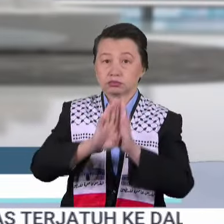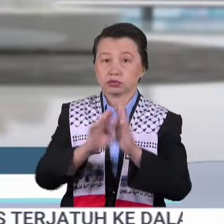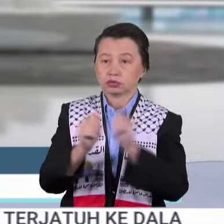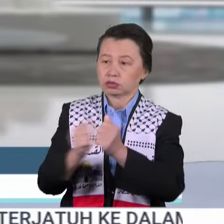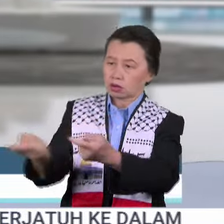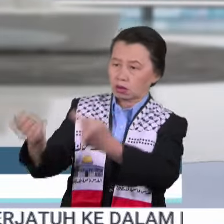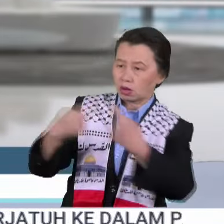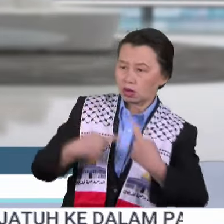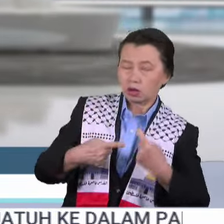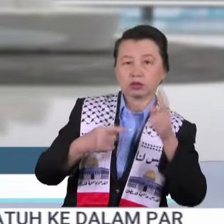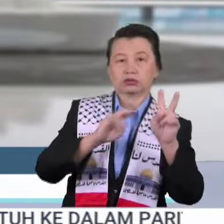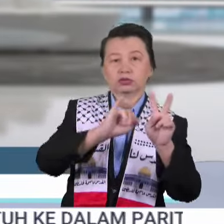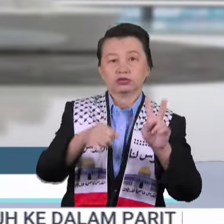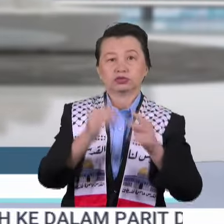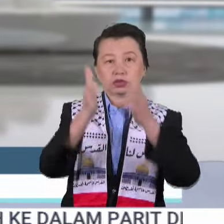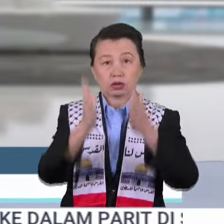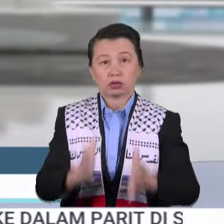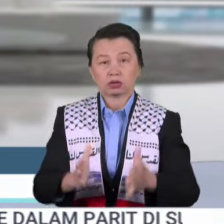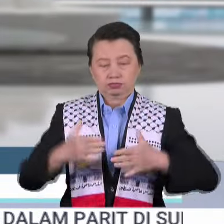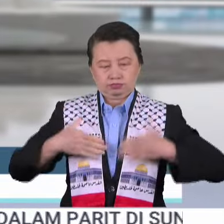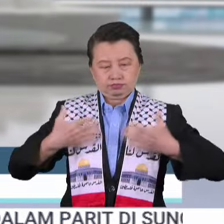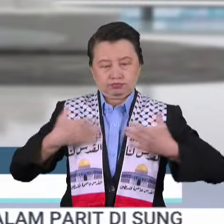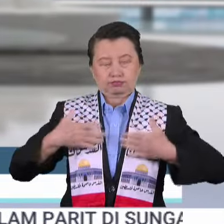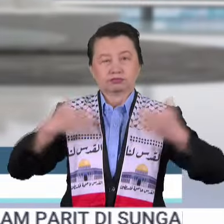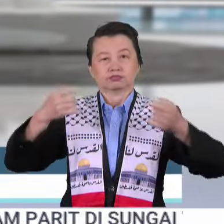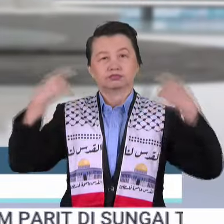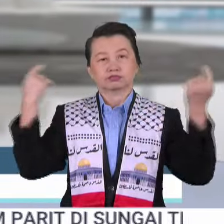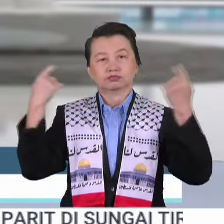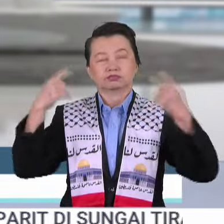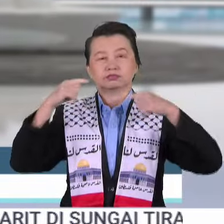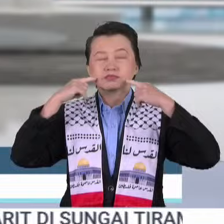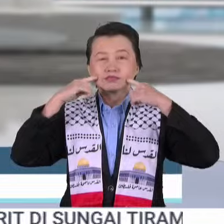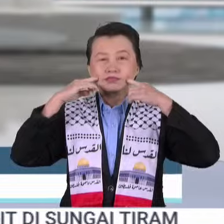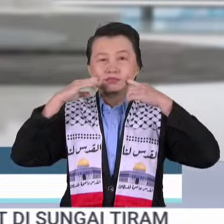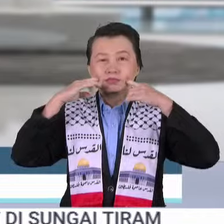dengan kehadiran lebih 2 juta pengunjung yang memeriahkan sambutan perayaan itu.